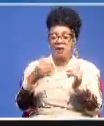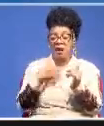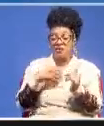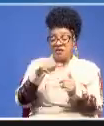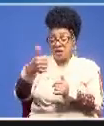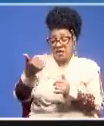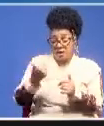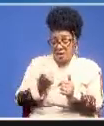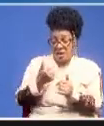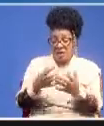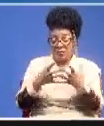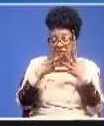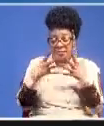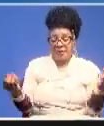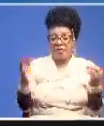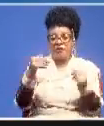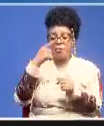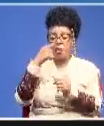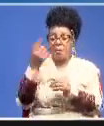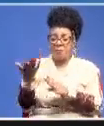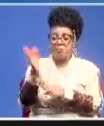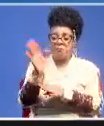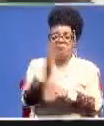amepotea nyumbani kwao na amerejea.